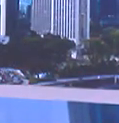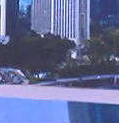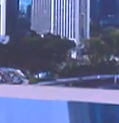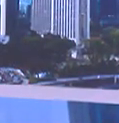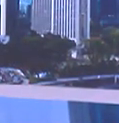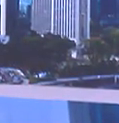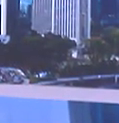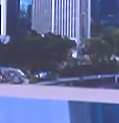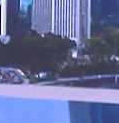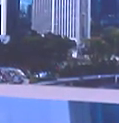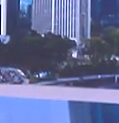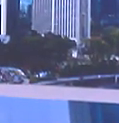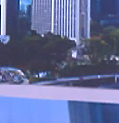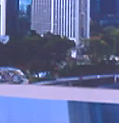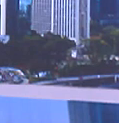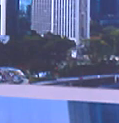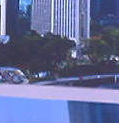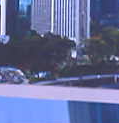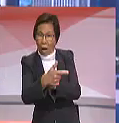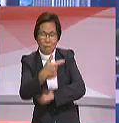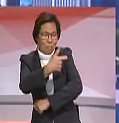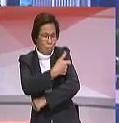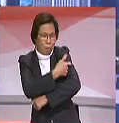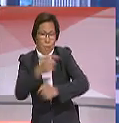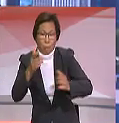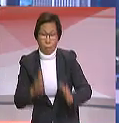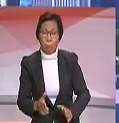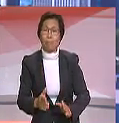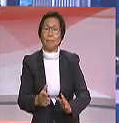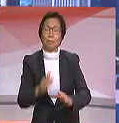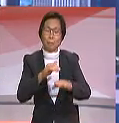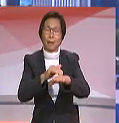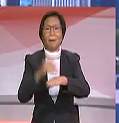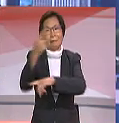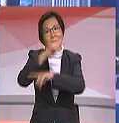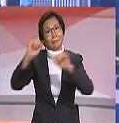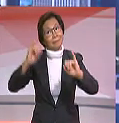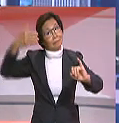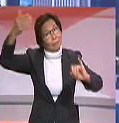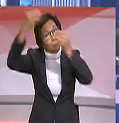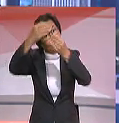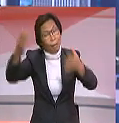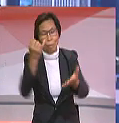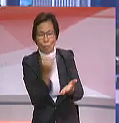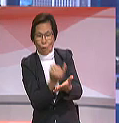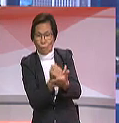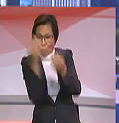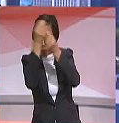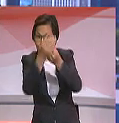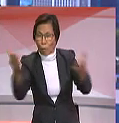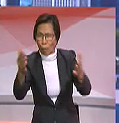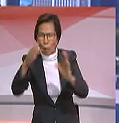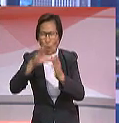kerajaan akan mengumumkan skim pelindungan pampasan kepada penerima vaksin COVID-19 pada hari Isnin depan. Skim tersebut akan diumumkan